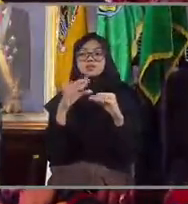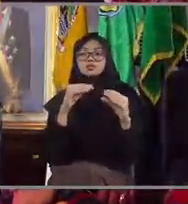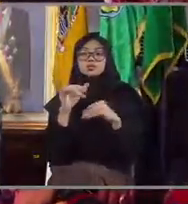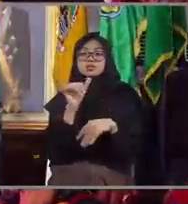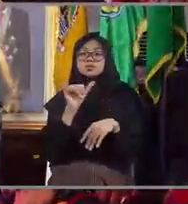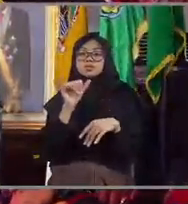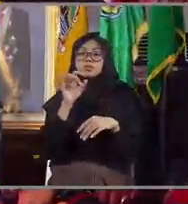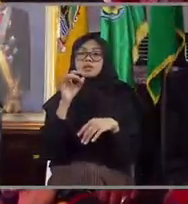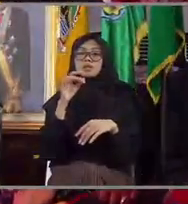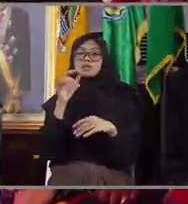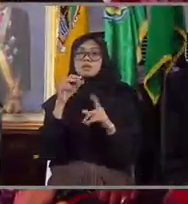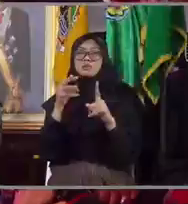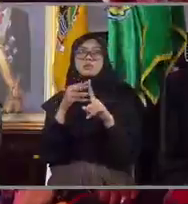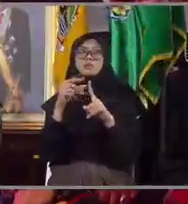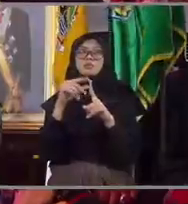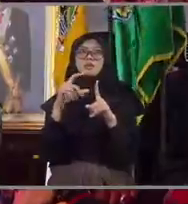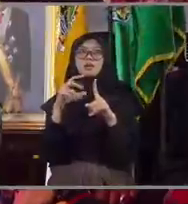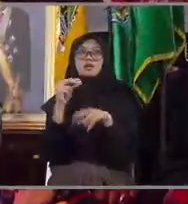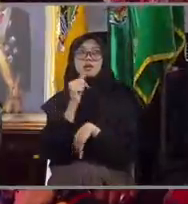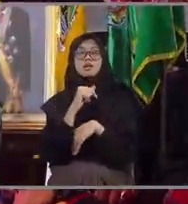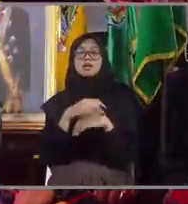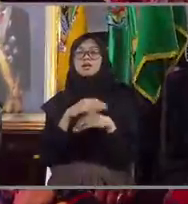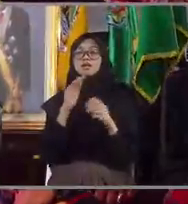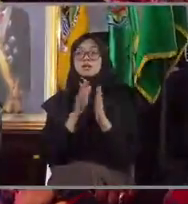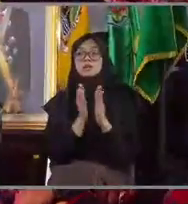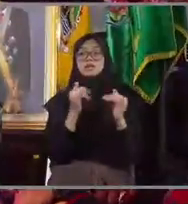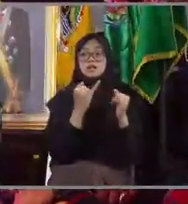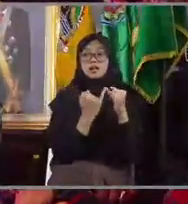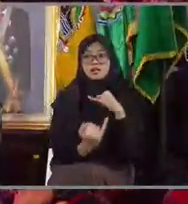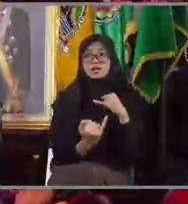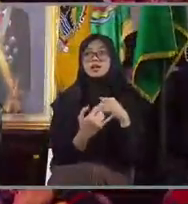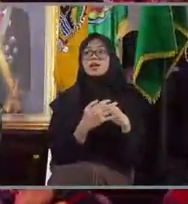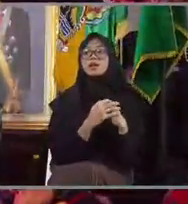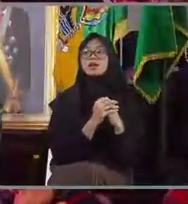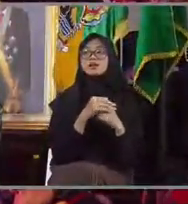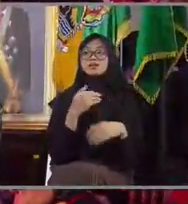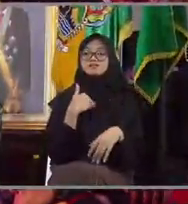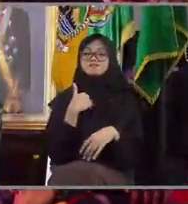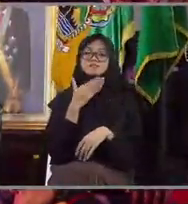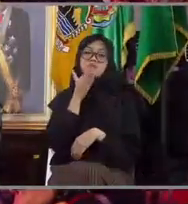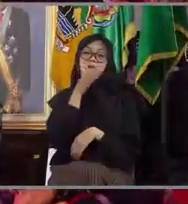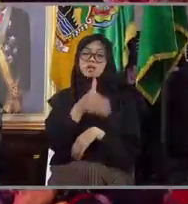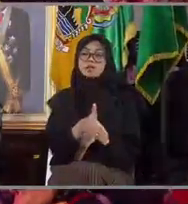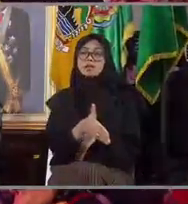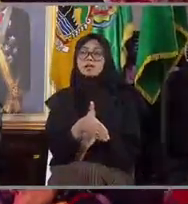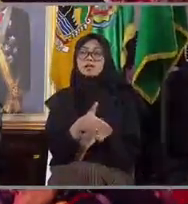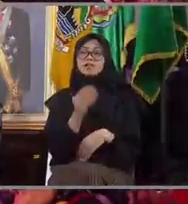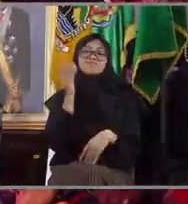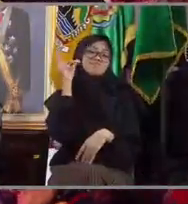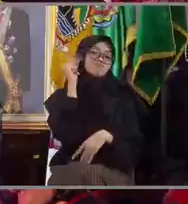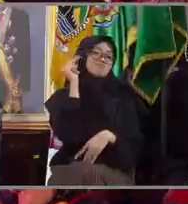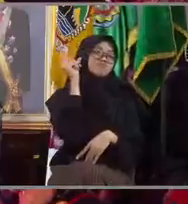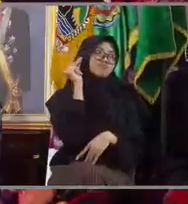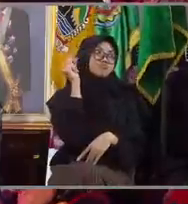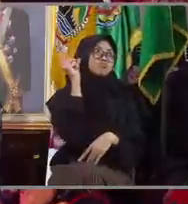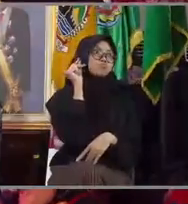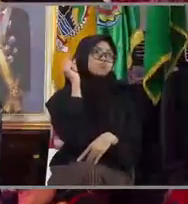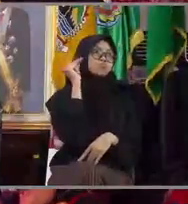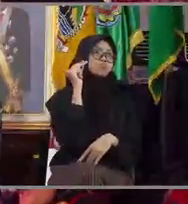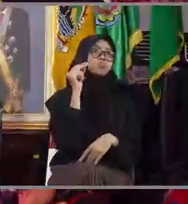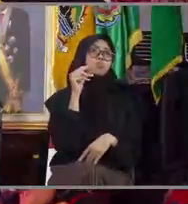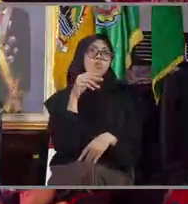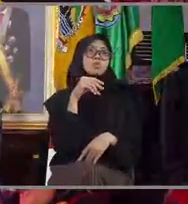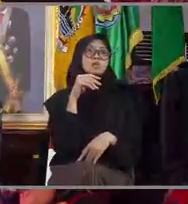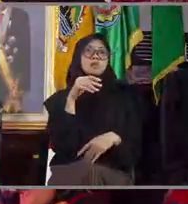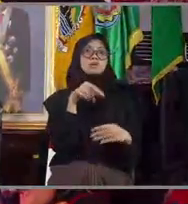Pak kita sampaikan Insya Allah dan yang terakhir Bapak Ibu sekalian tentu kehadiran kami ada dalam rangka mendengar tidak dalam rangka untuk